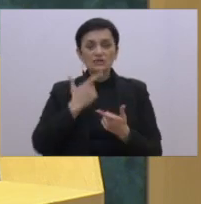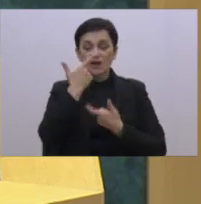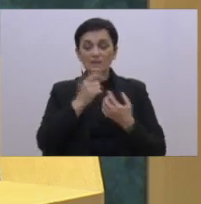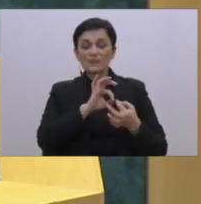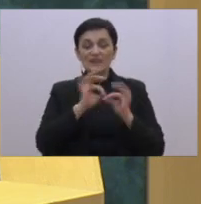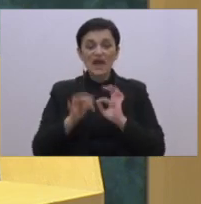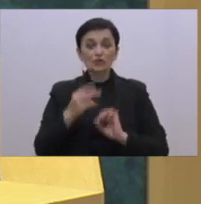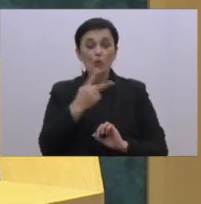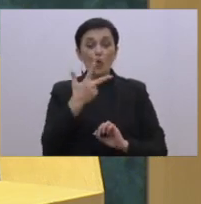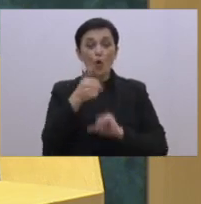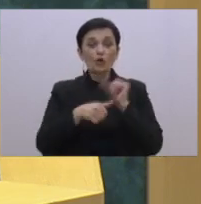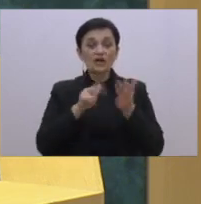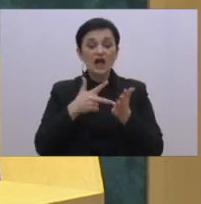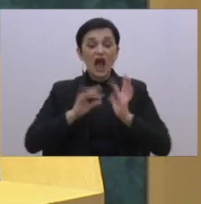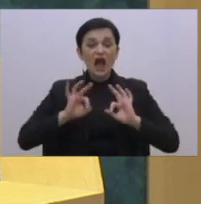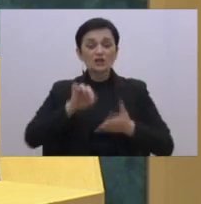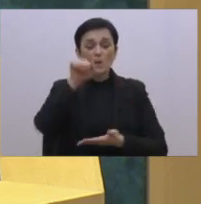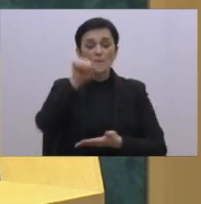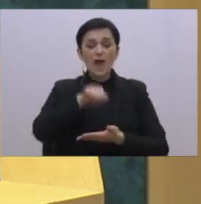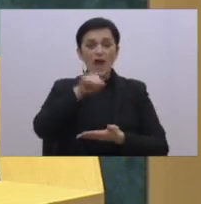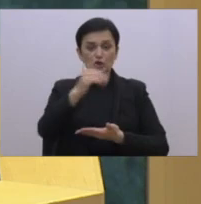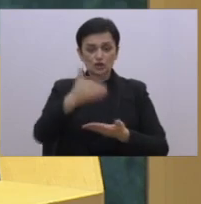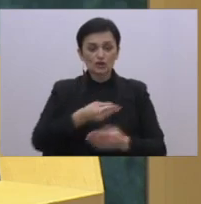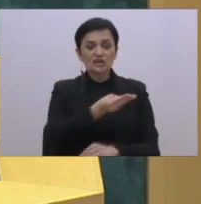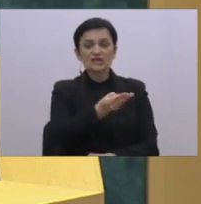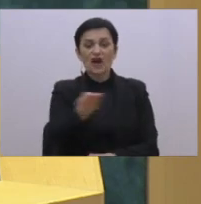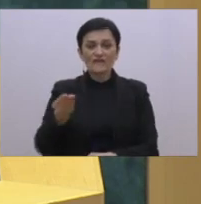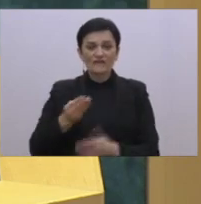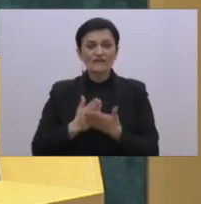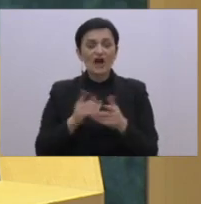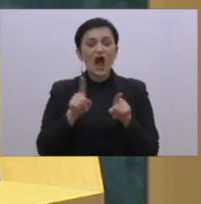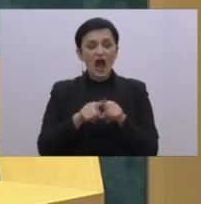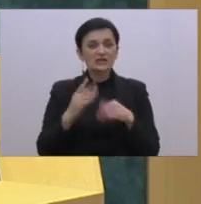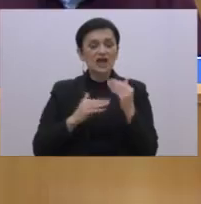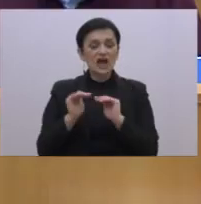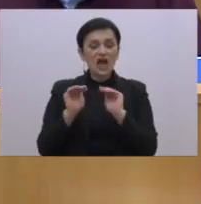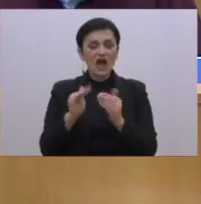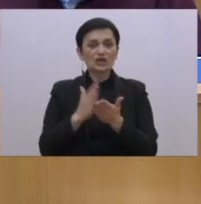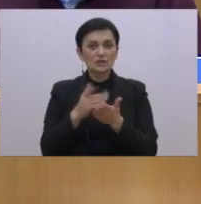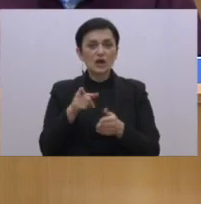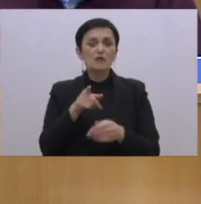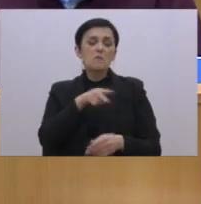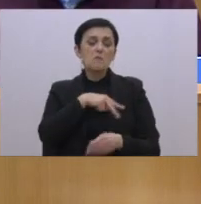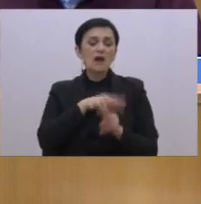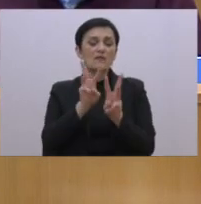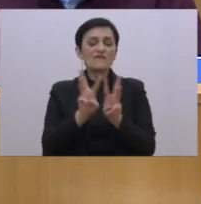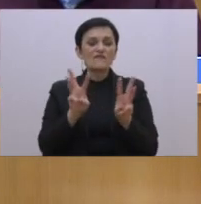დეტალურად 2023 წლის ანგარიში ბეჭდური სახით დარიგებულია და ასევე ხელმისაწვდომია პარლამენტის